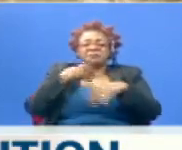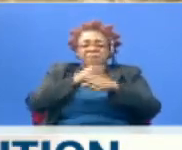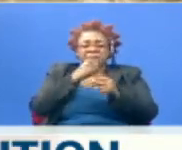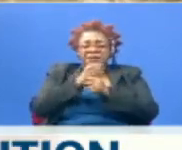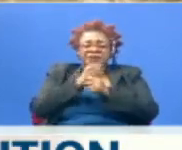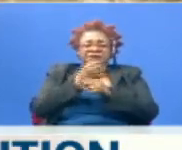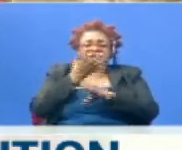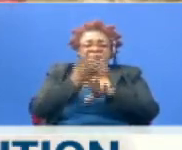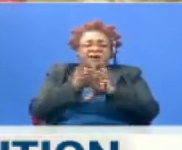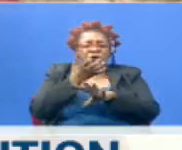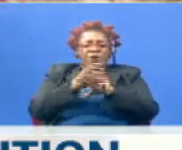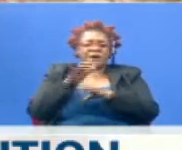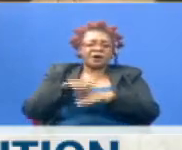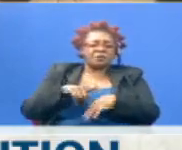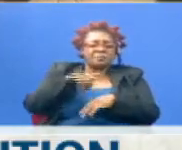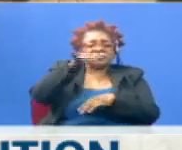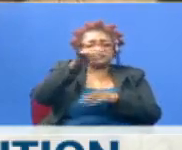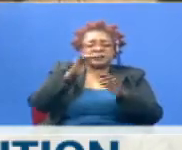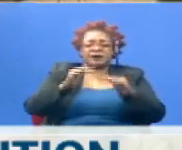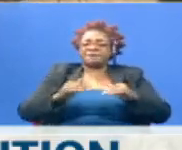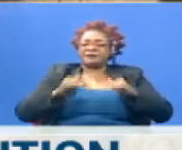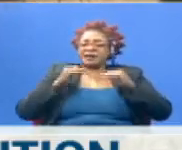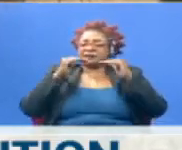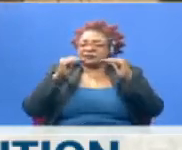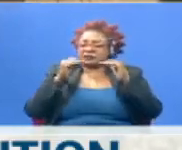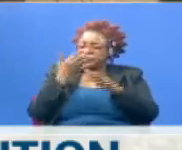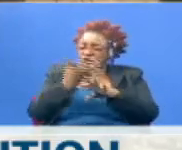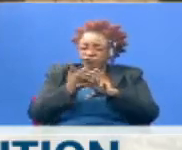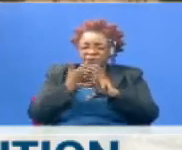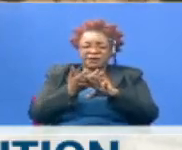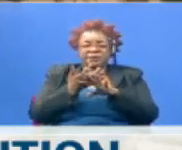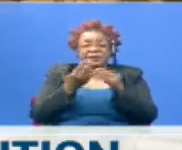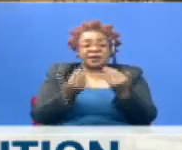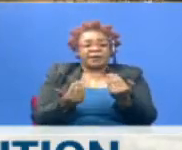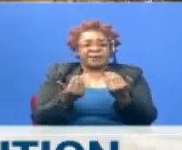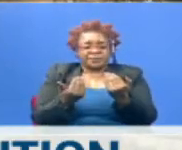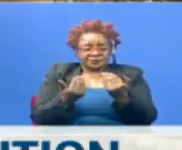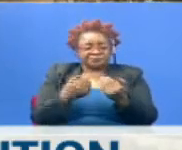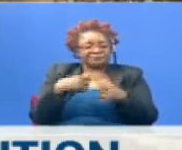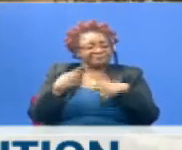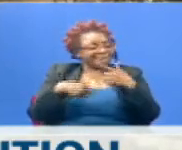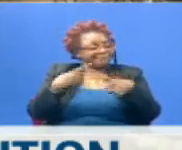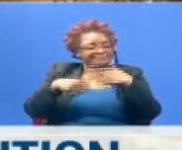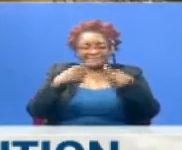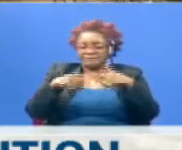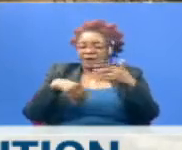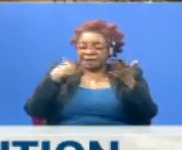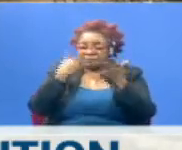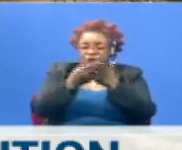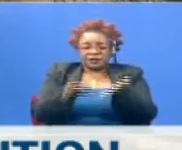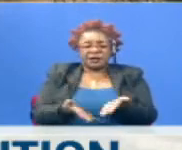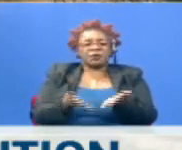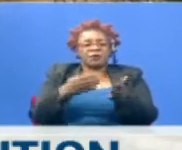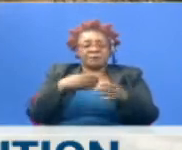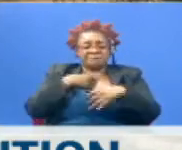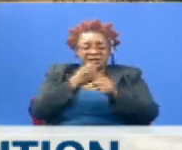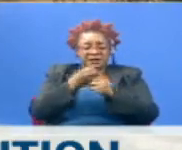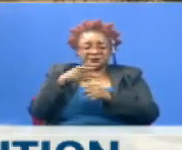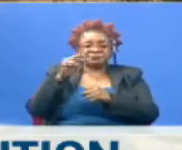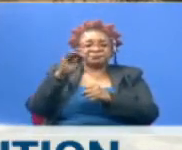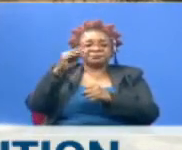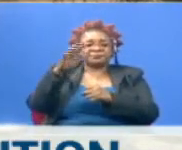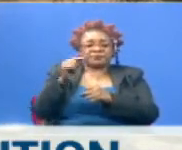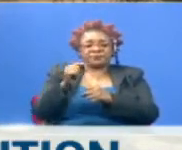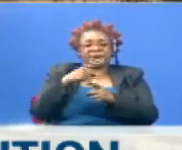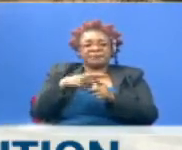mbao, akaadvance, akaanza ya machuma. Sasa akaendelea hivyo mpaka wakati tumefika saizi hivi, lakini tulikuwa